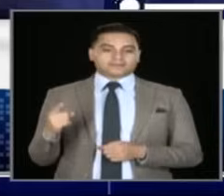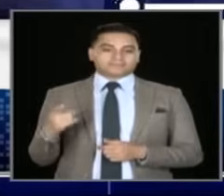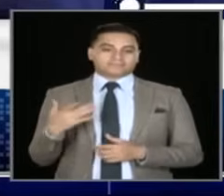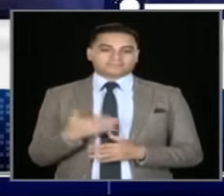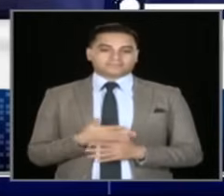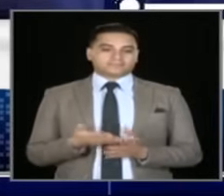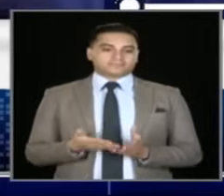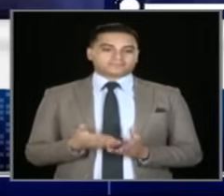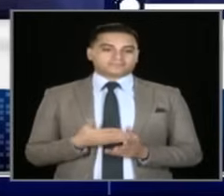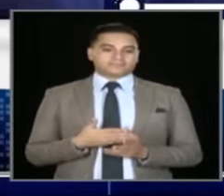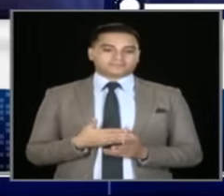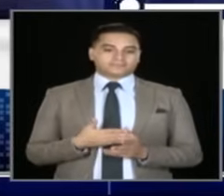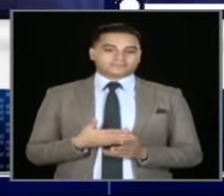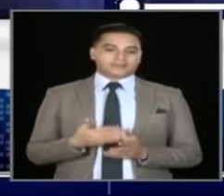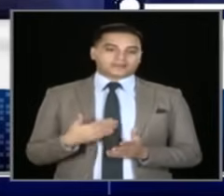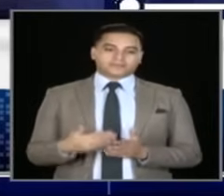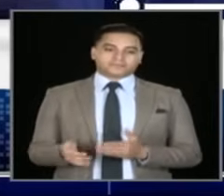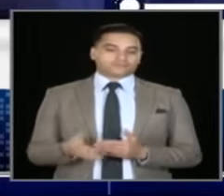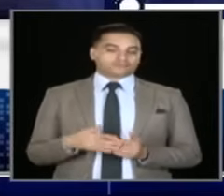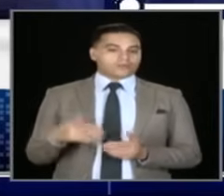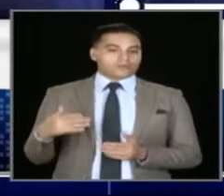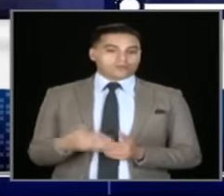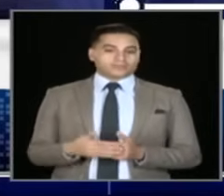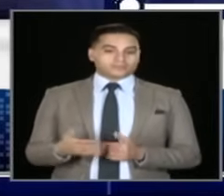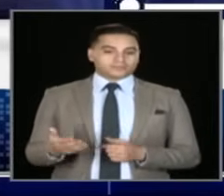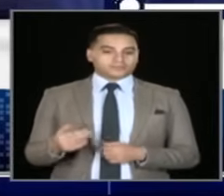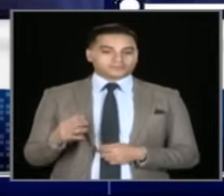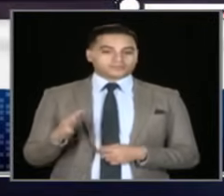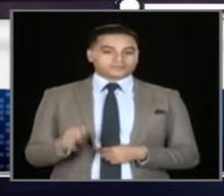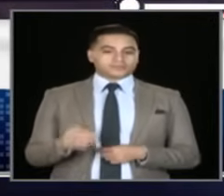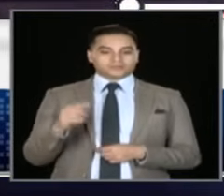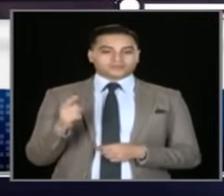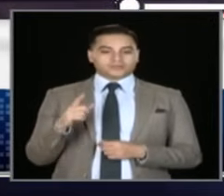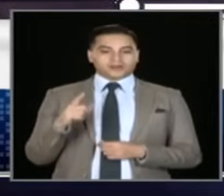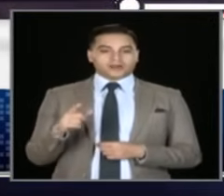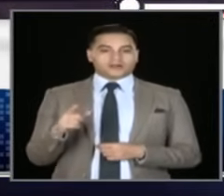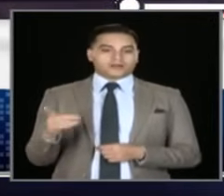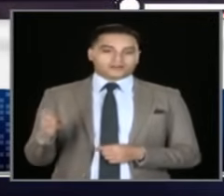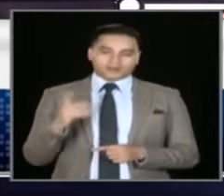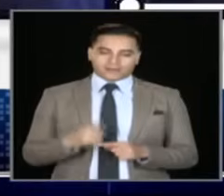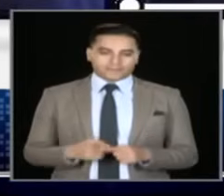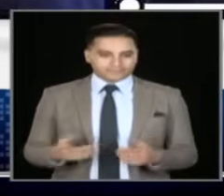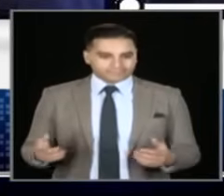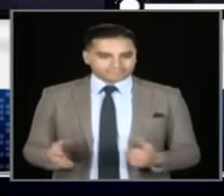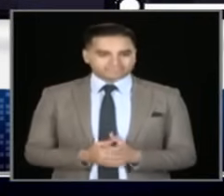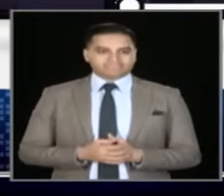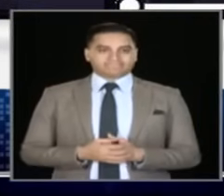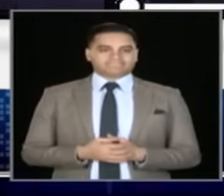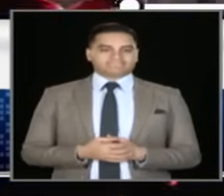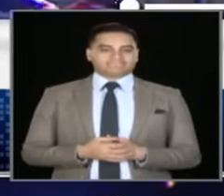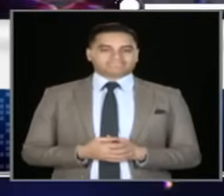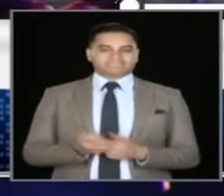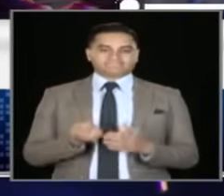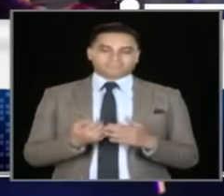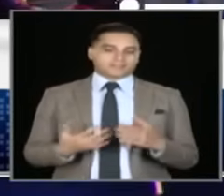ريسك مش محسوب وما عنديش مشكلة. تشارل بودلير. طبعا إجابة خاطئة. ناقص 5